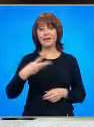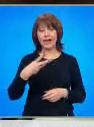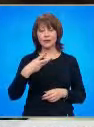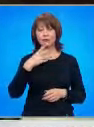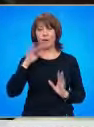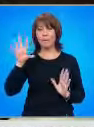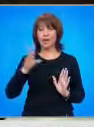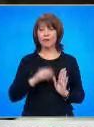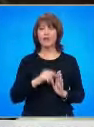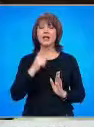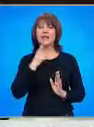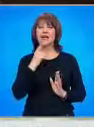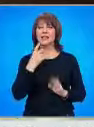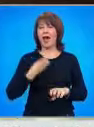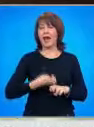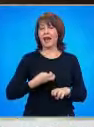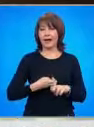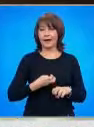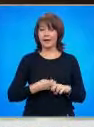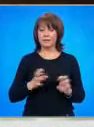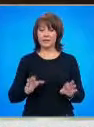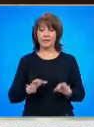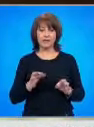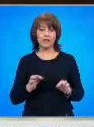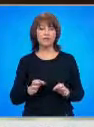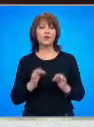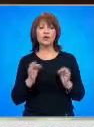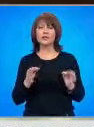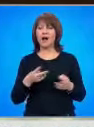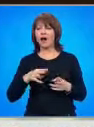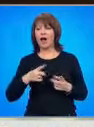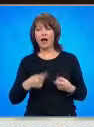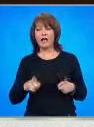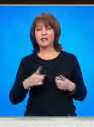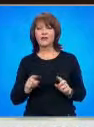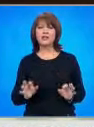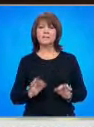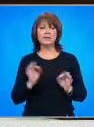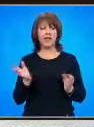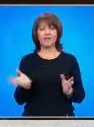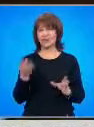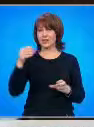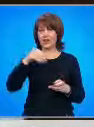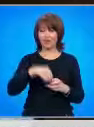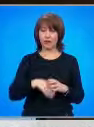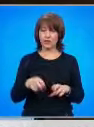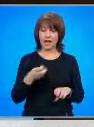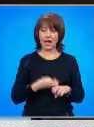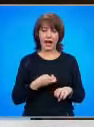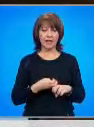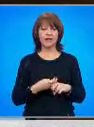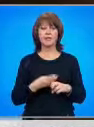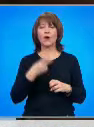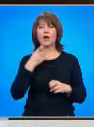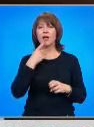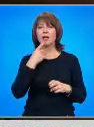възможност за специалисти да си от различни специалности. Те са се включили вече? Да, те са включени. Лъч терапия,